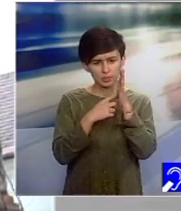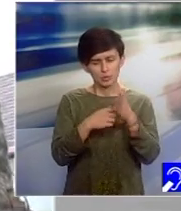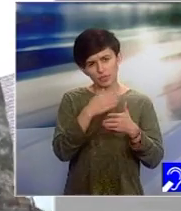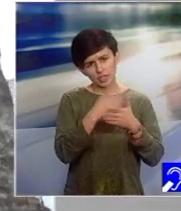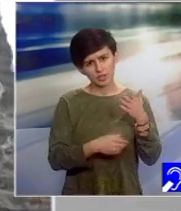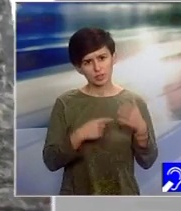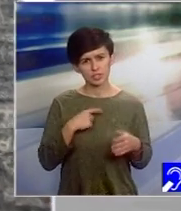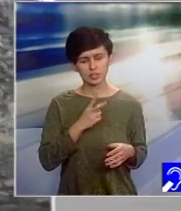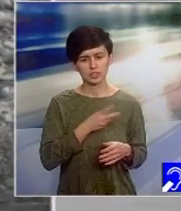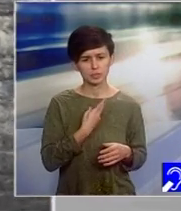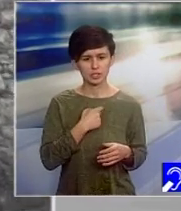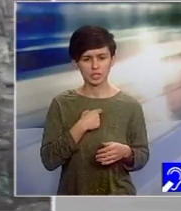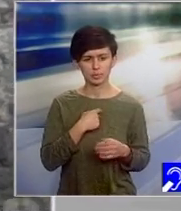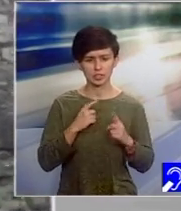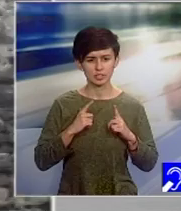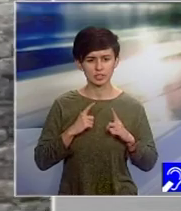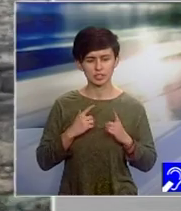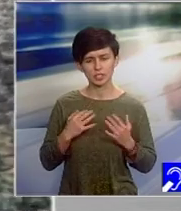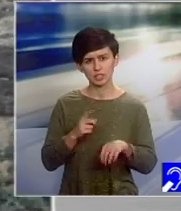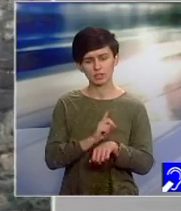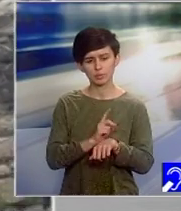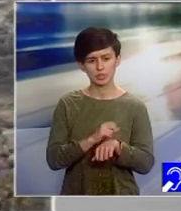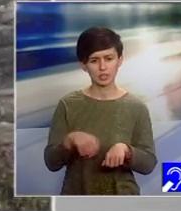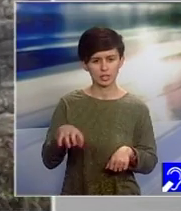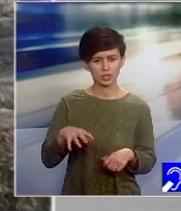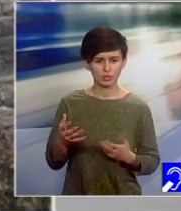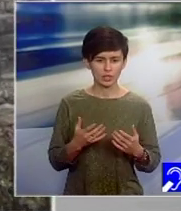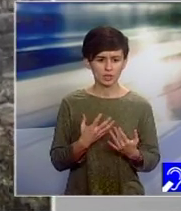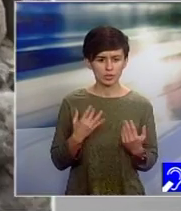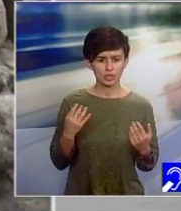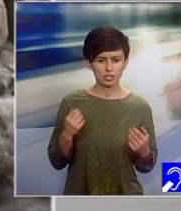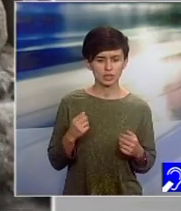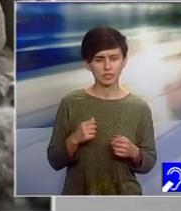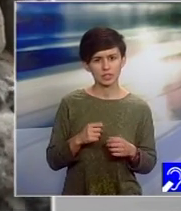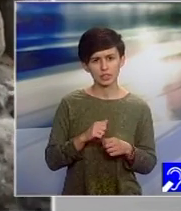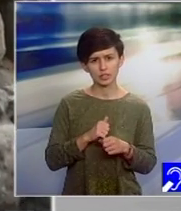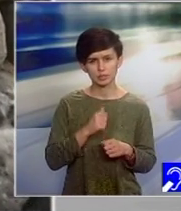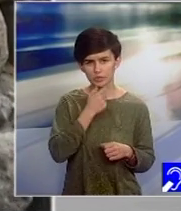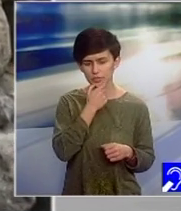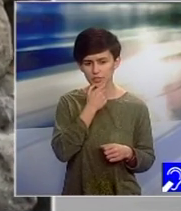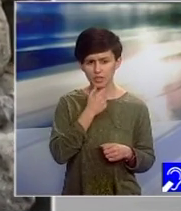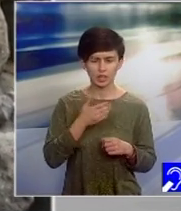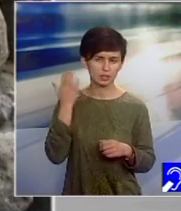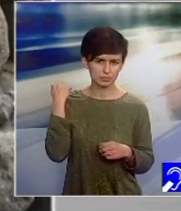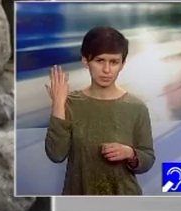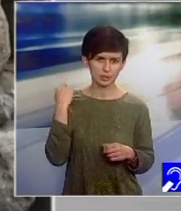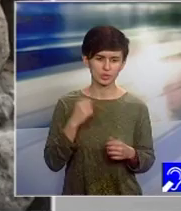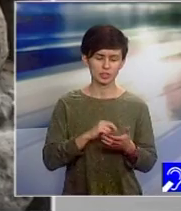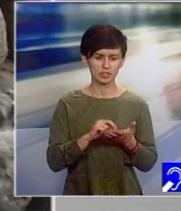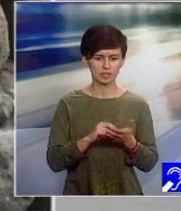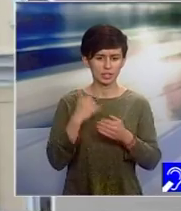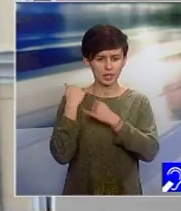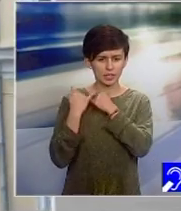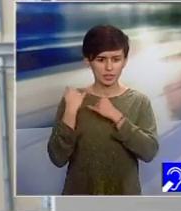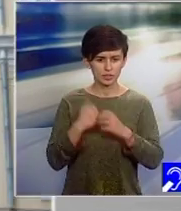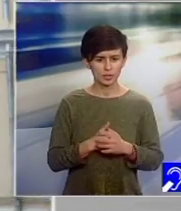că în fiecare pauză pot petrece câteva minute în locul în care, cu sute de ani înainte, se scriau pagini de istorie. Elevii spun că locul al treilea pe